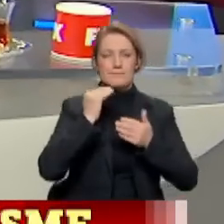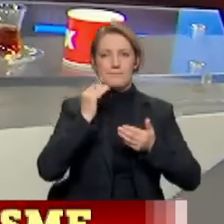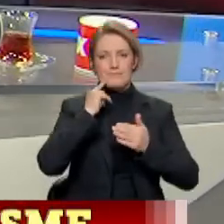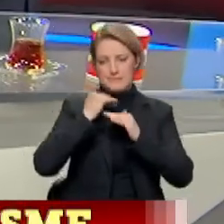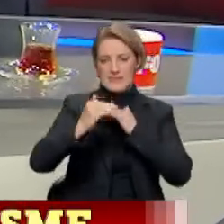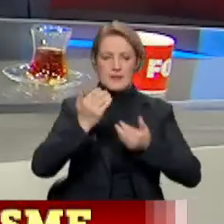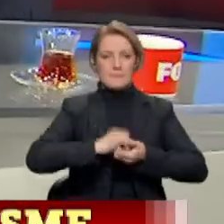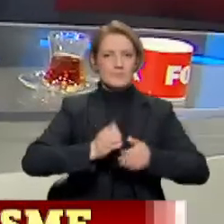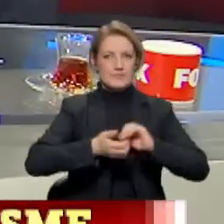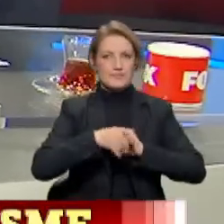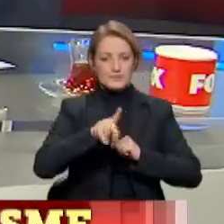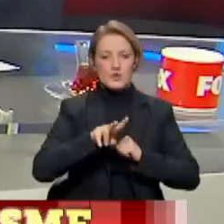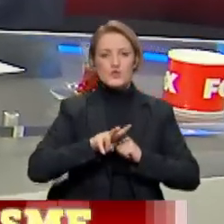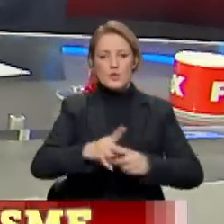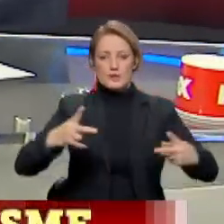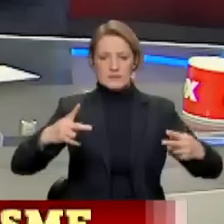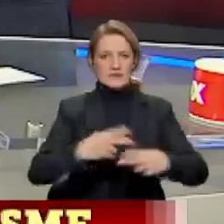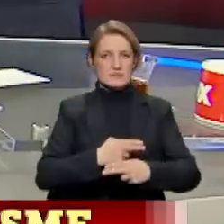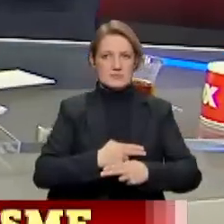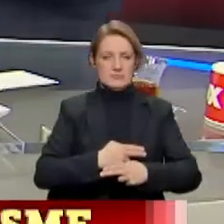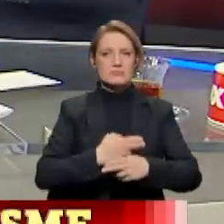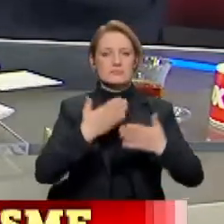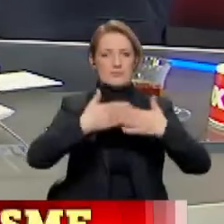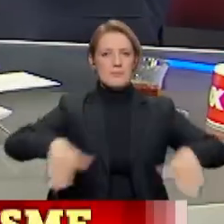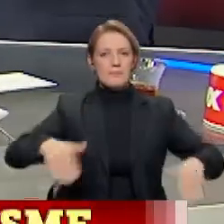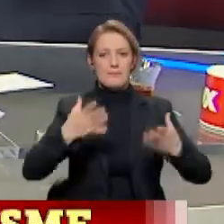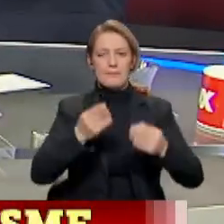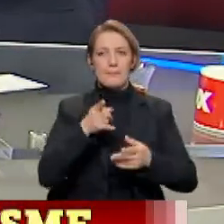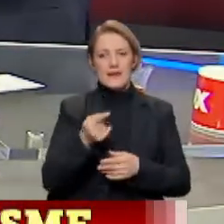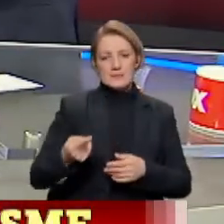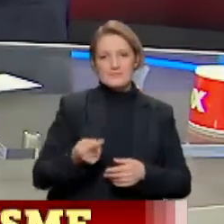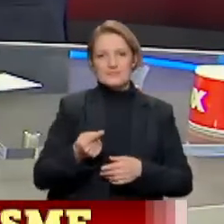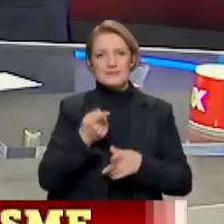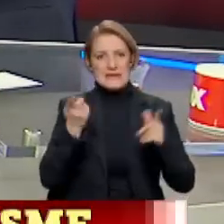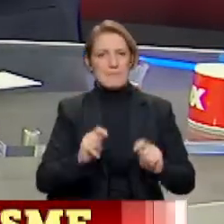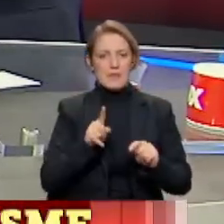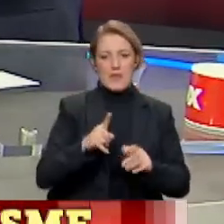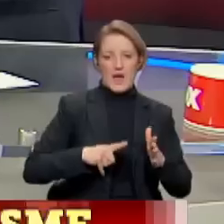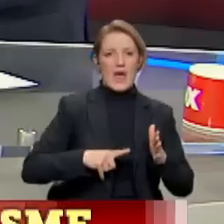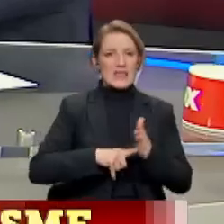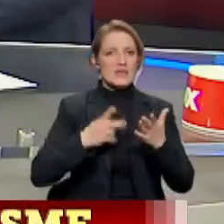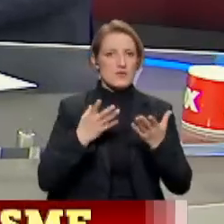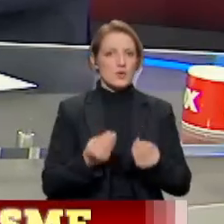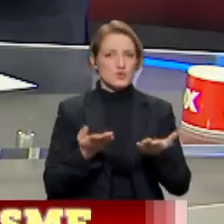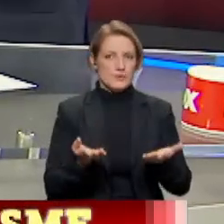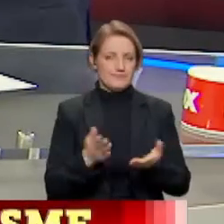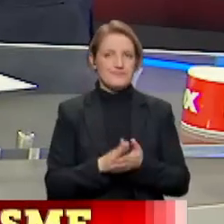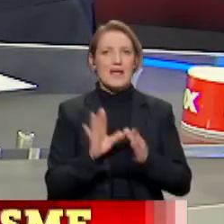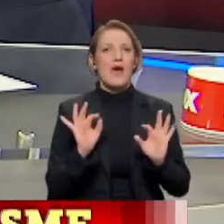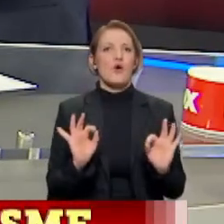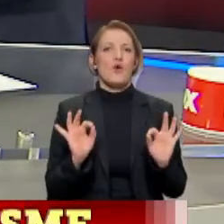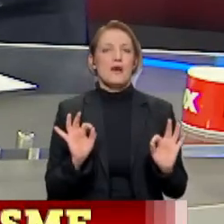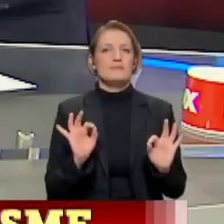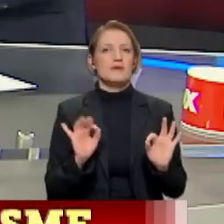İttifakı'nın yolunu kesmenin, Millet İttifakı'na bir fitne sokmanın buradan amaçlandığı ve en